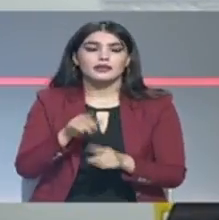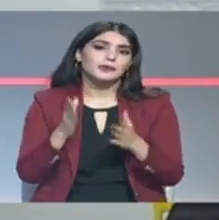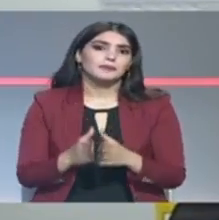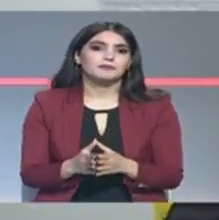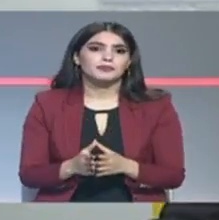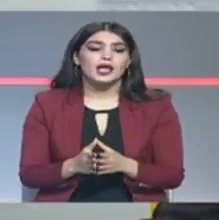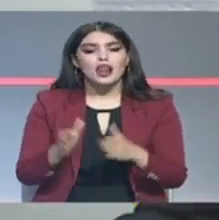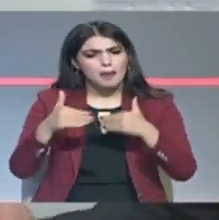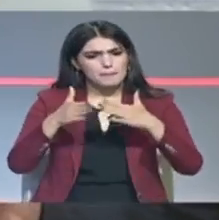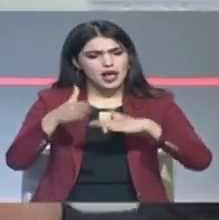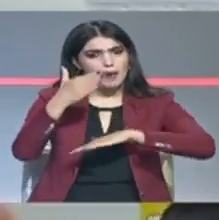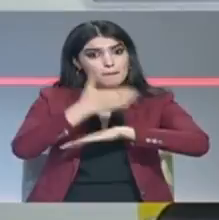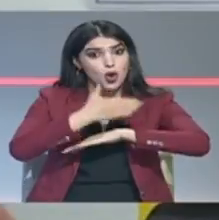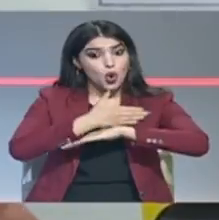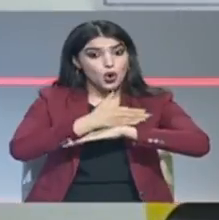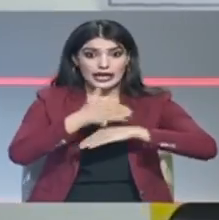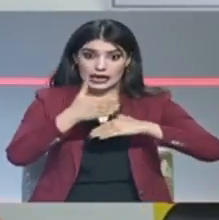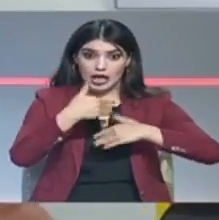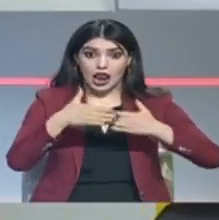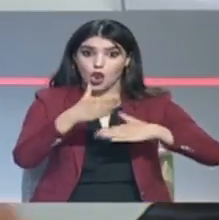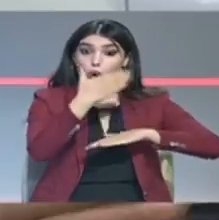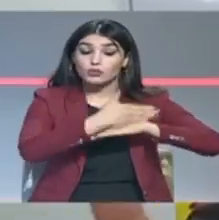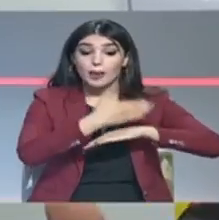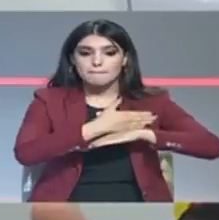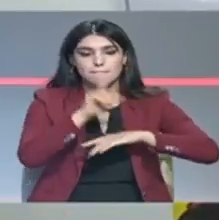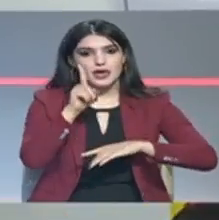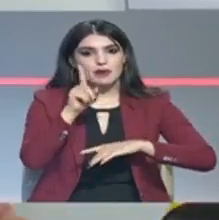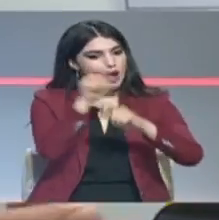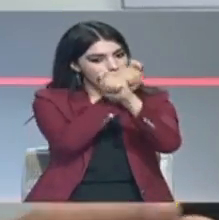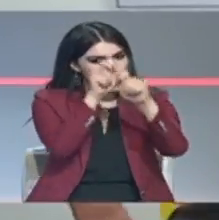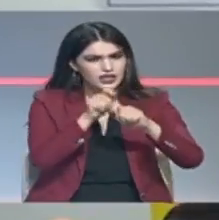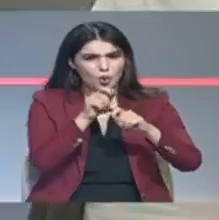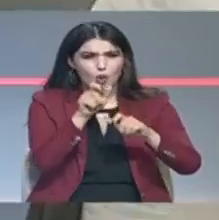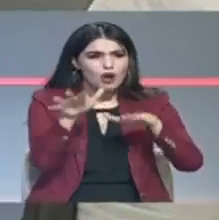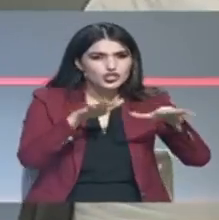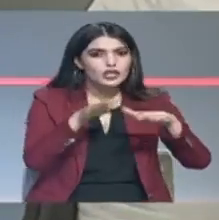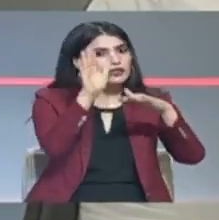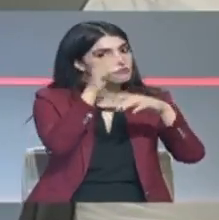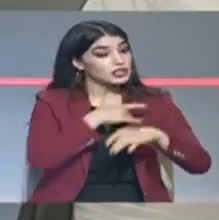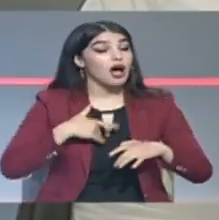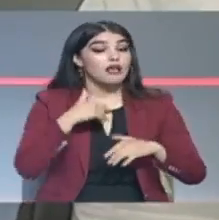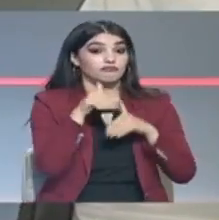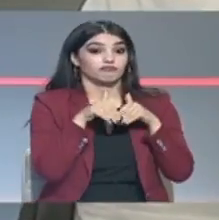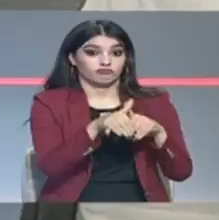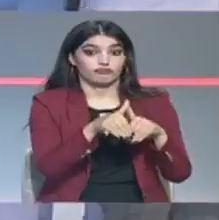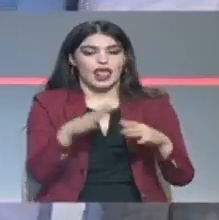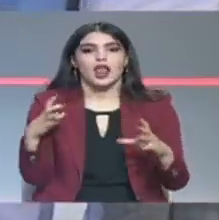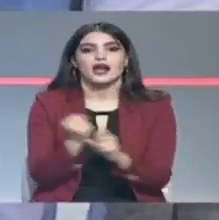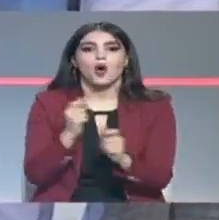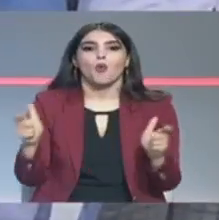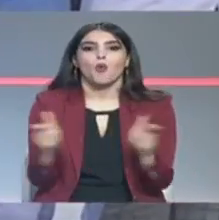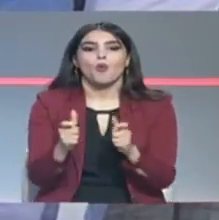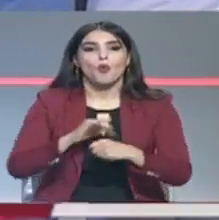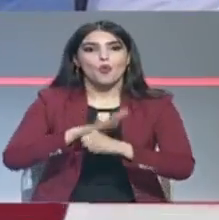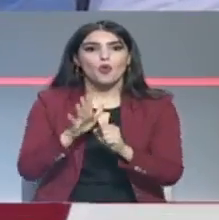الحدود ولكن تفتح بمقاييس عالميه اللي تخلي المكتبه يدعم هذا النجاح في تطبيق فيروس كورونا